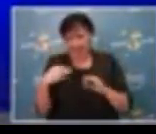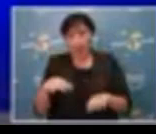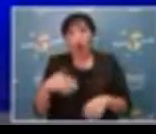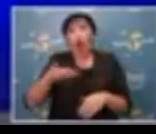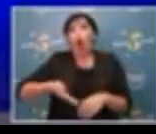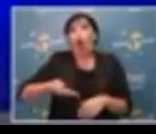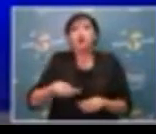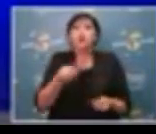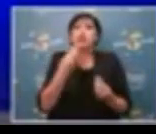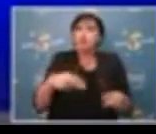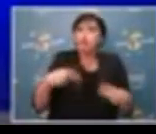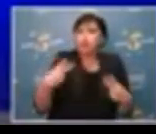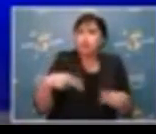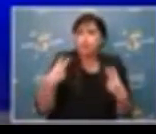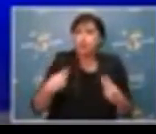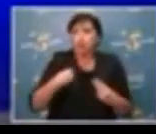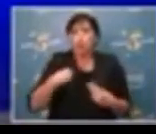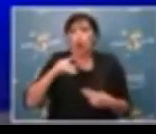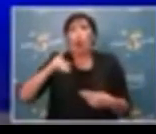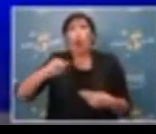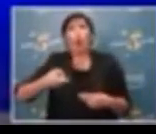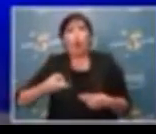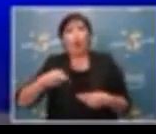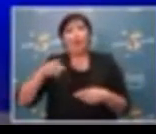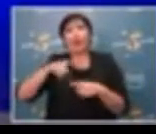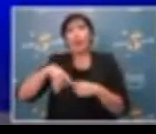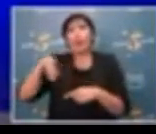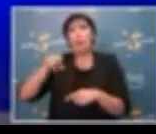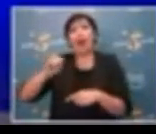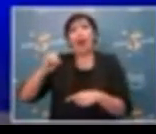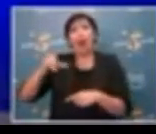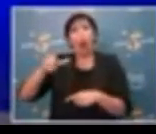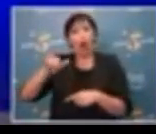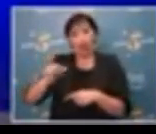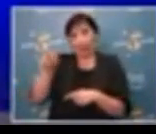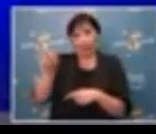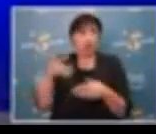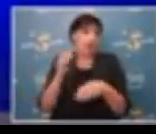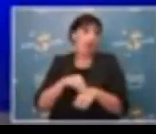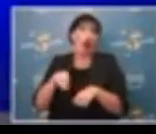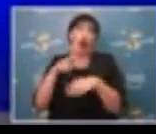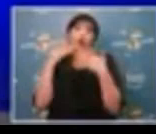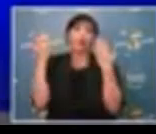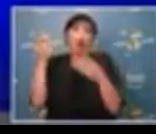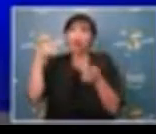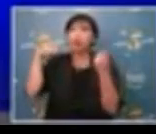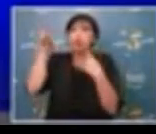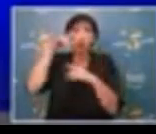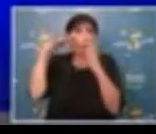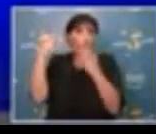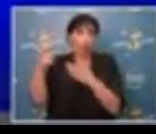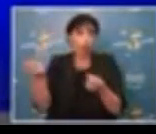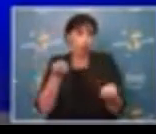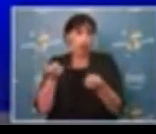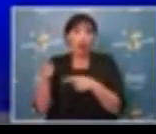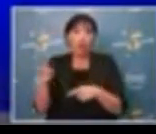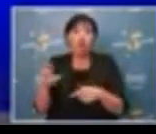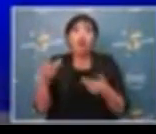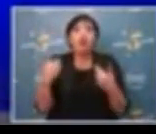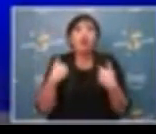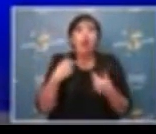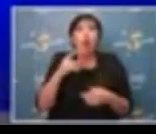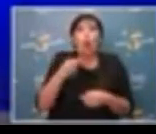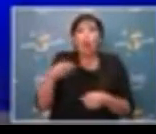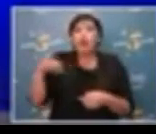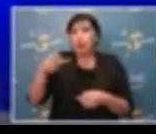abbiamo mangiato io, Gunther Paoli, che è una persona straordinaria che gira il mondo, un manager, eravamo io, Gunther